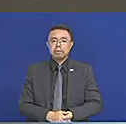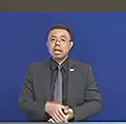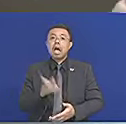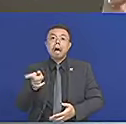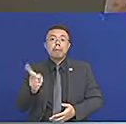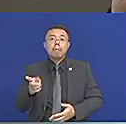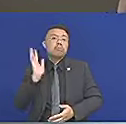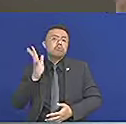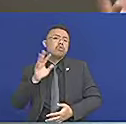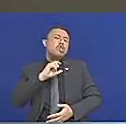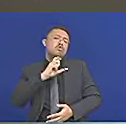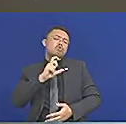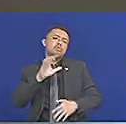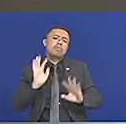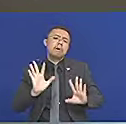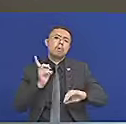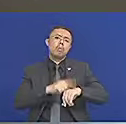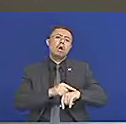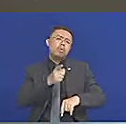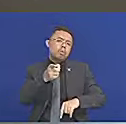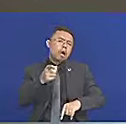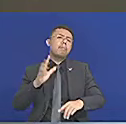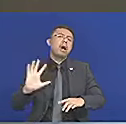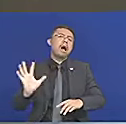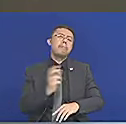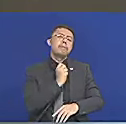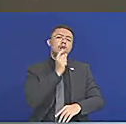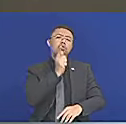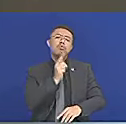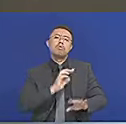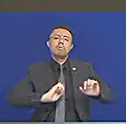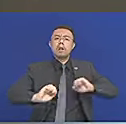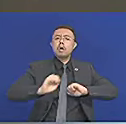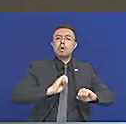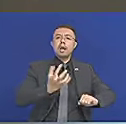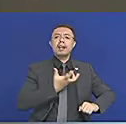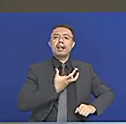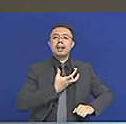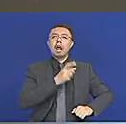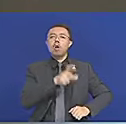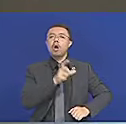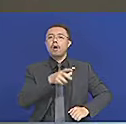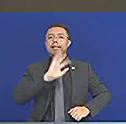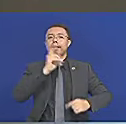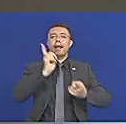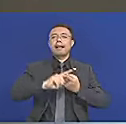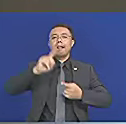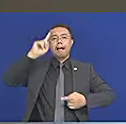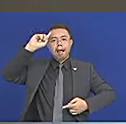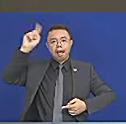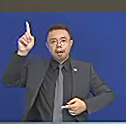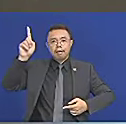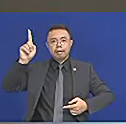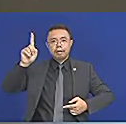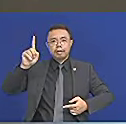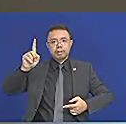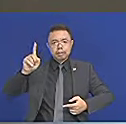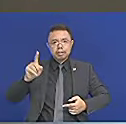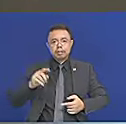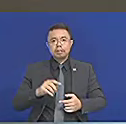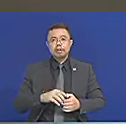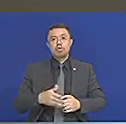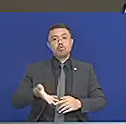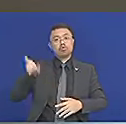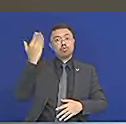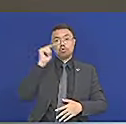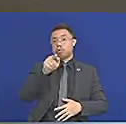Sebab telah cukup banyak waktu kamu pergunakan untuk melakukan kehendak orang-orang yang tidak mengenal Allah.